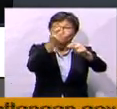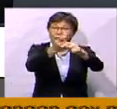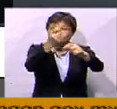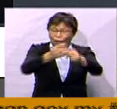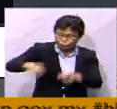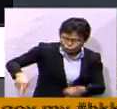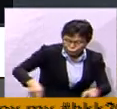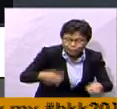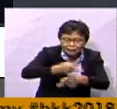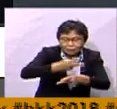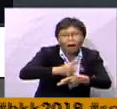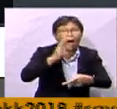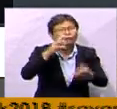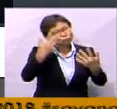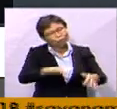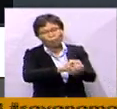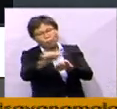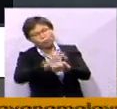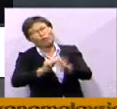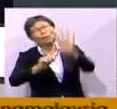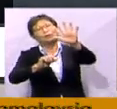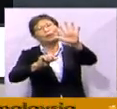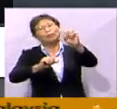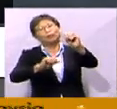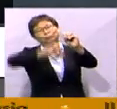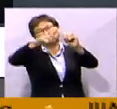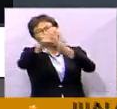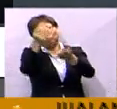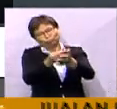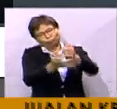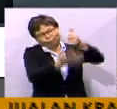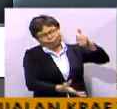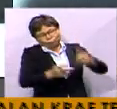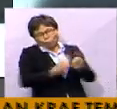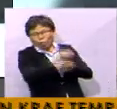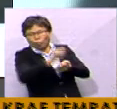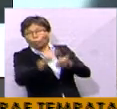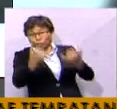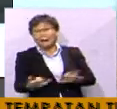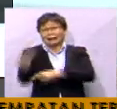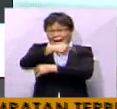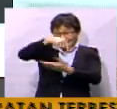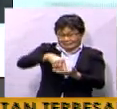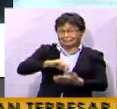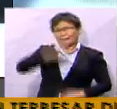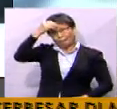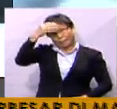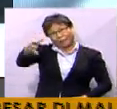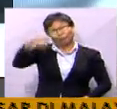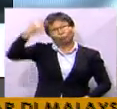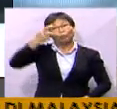ini dah lulus 50 juta. Dan hari ini nak beritahu